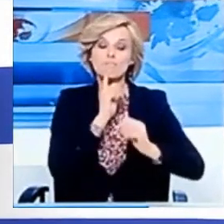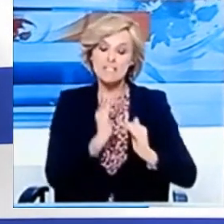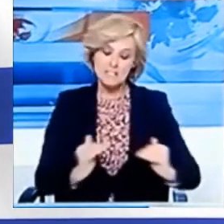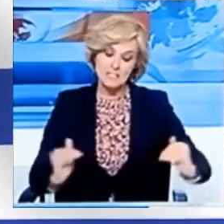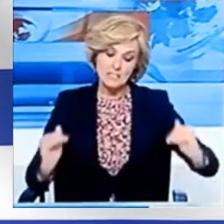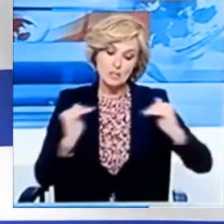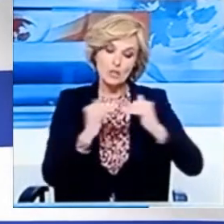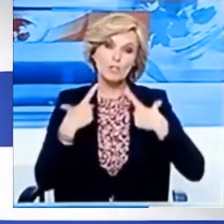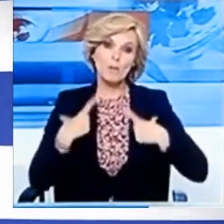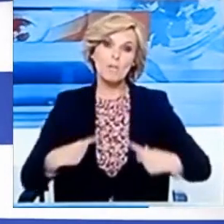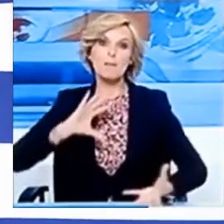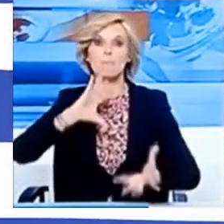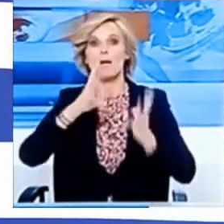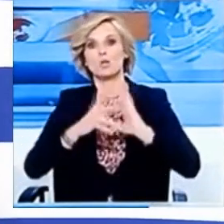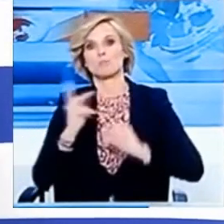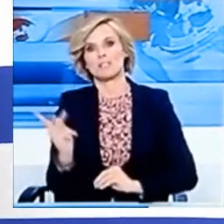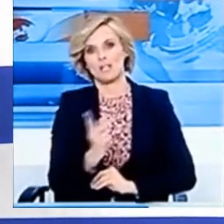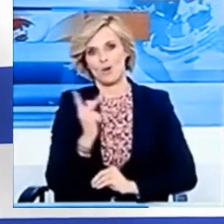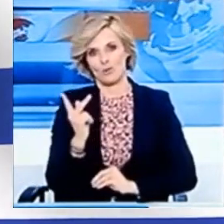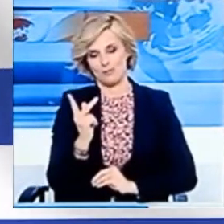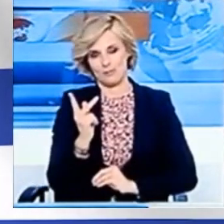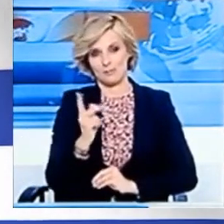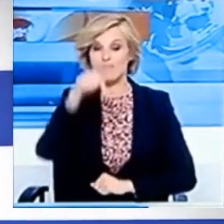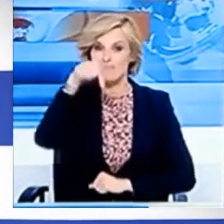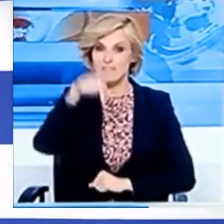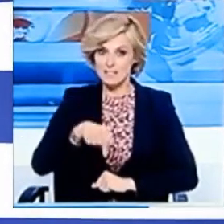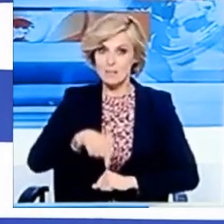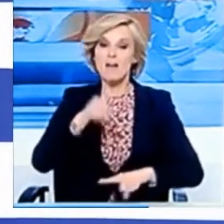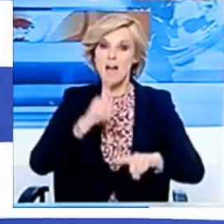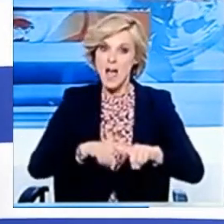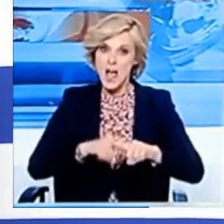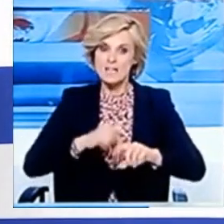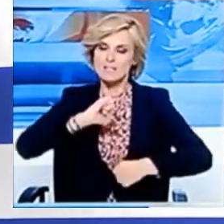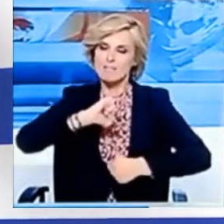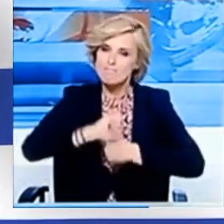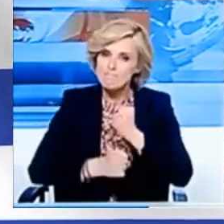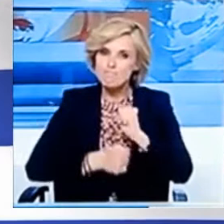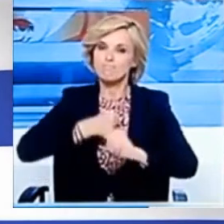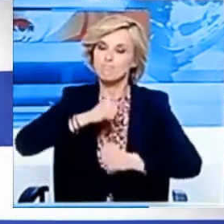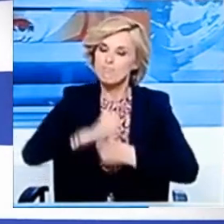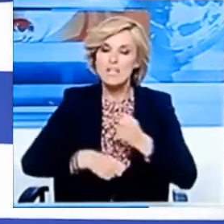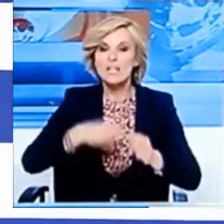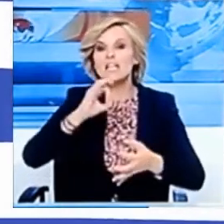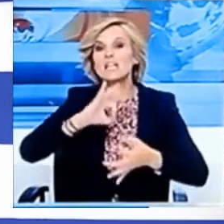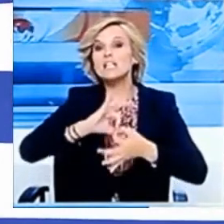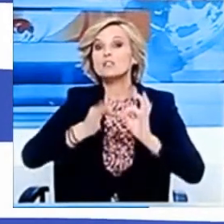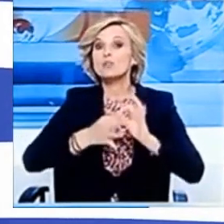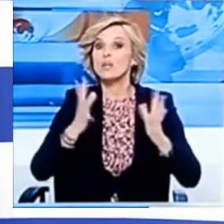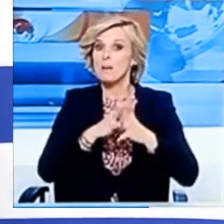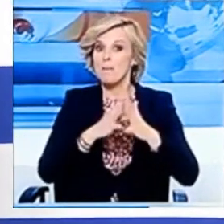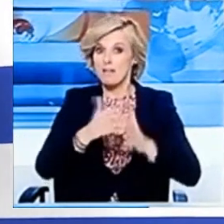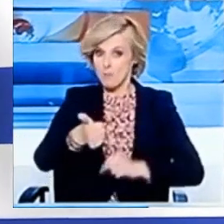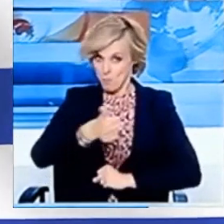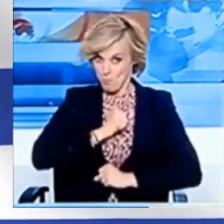μιας παγκόσμιας κοινότητας. Σήμερα, οι Έλληνες δίνουμε ακόμα μια ιστορική μάχη. Δεν είμαστε όμως